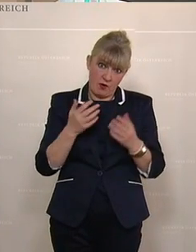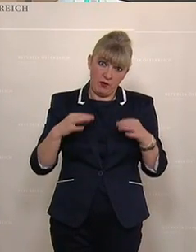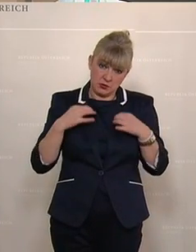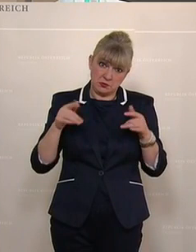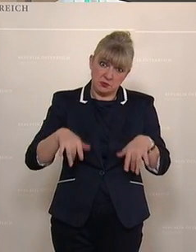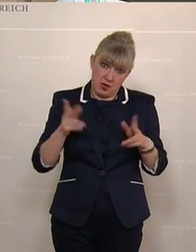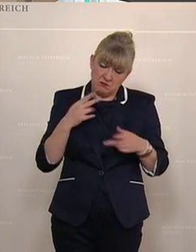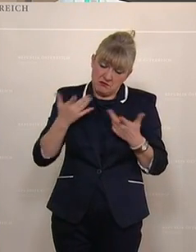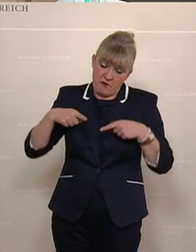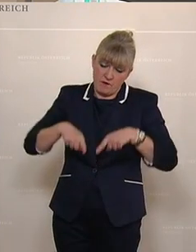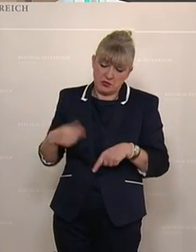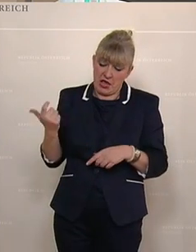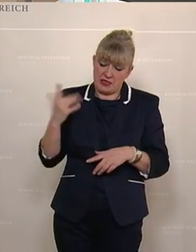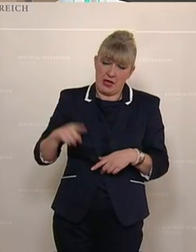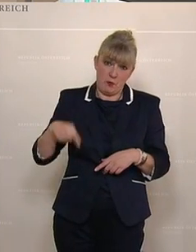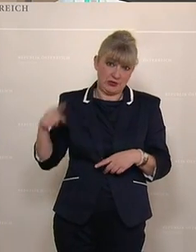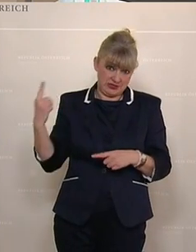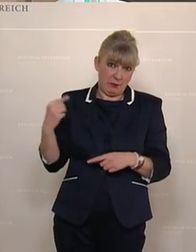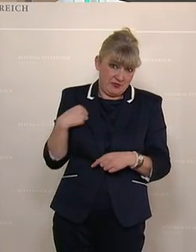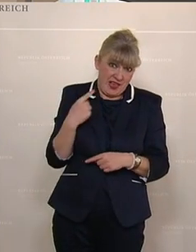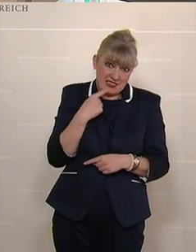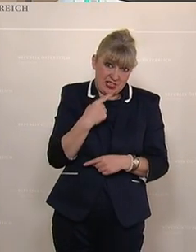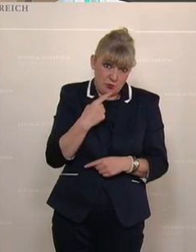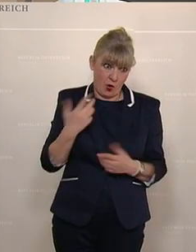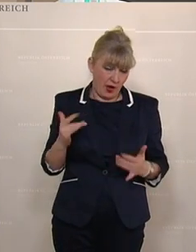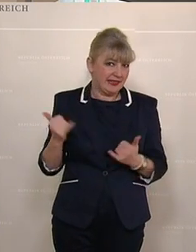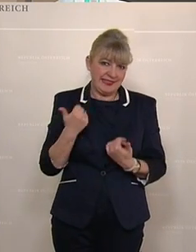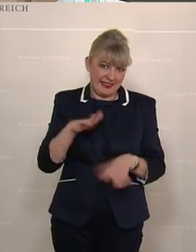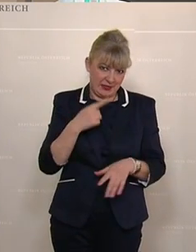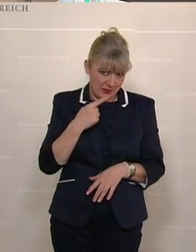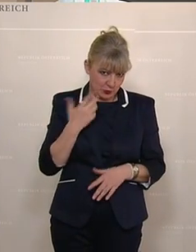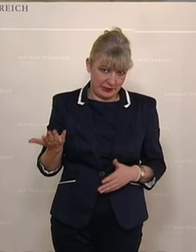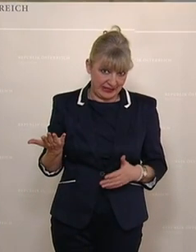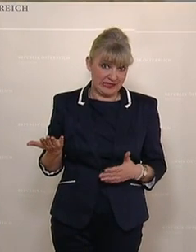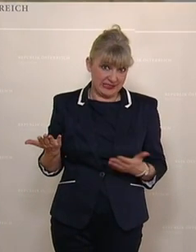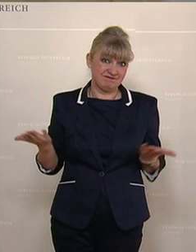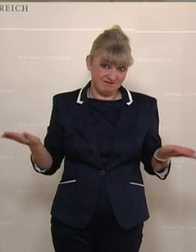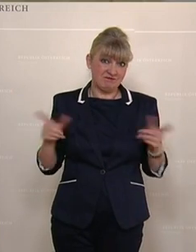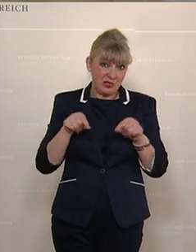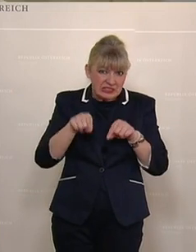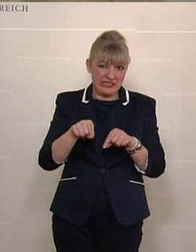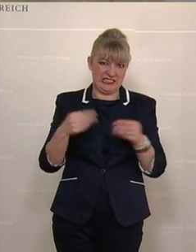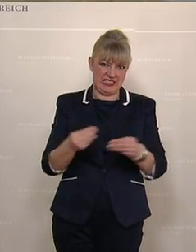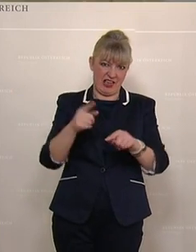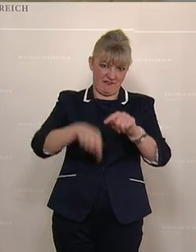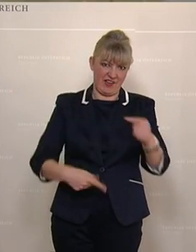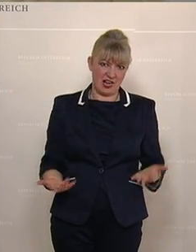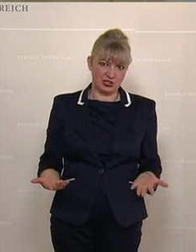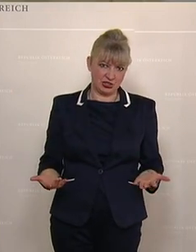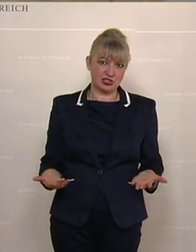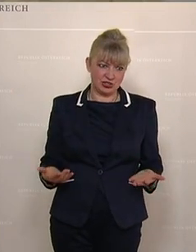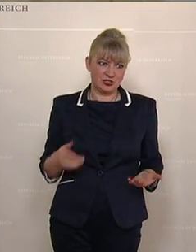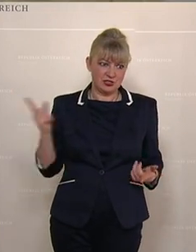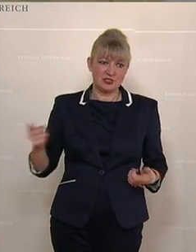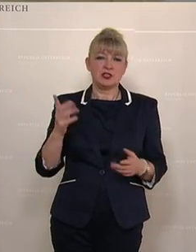übrigens auch die Frau Vorsitzende noch vor wenigen Monaten gesagt, sagt sie jetzt nicht mehr, das ist das, was falsch ist. Sie reden